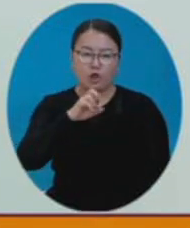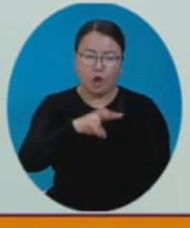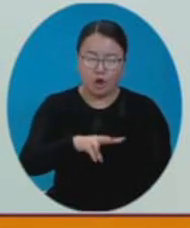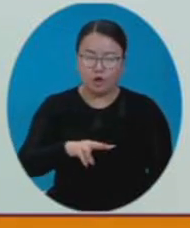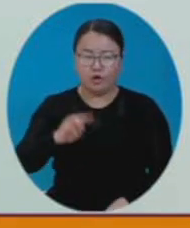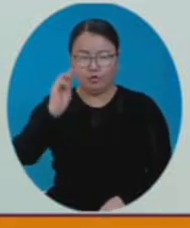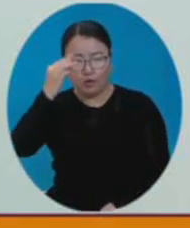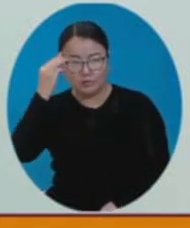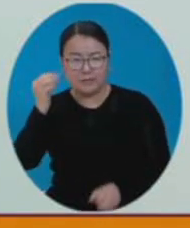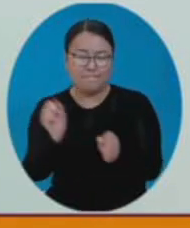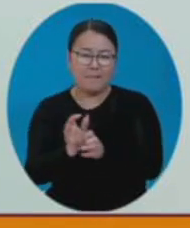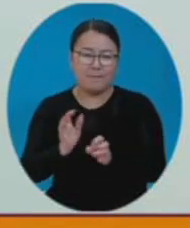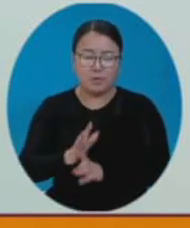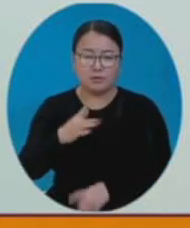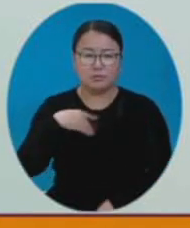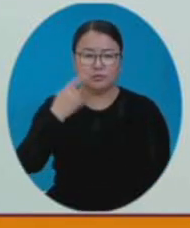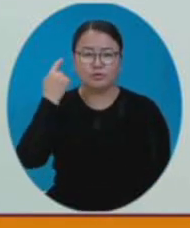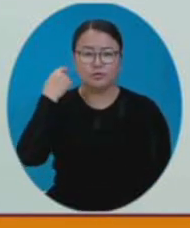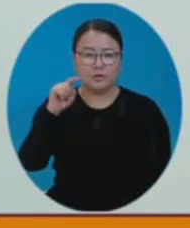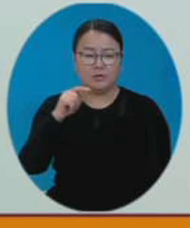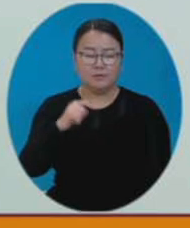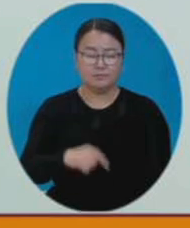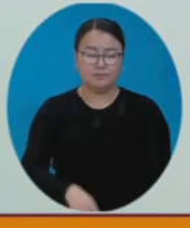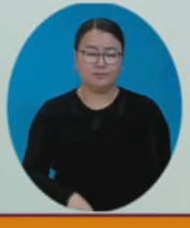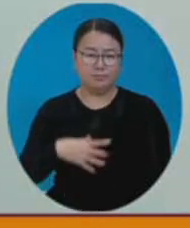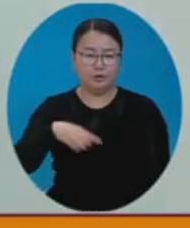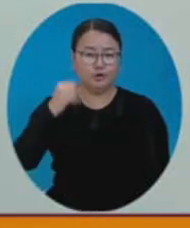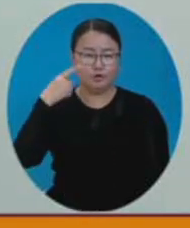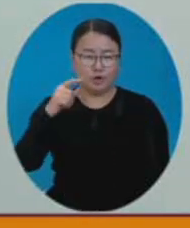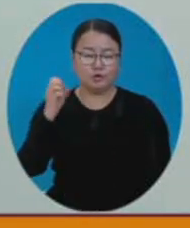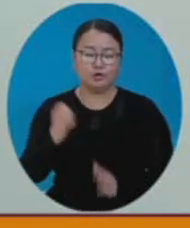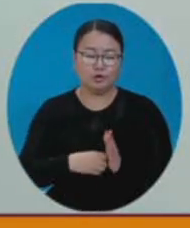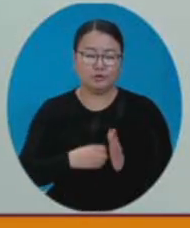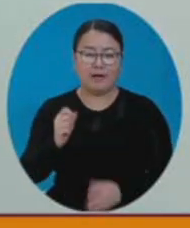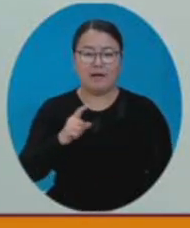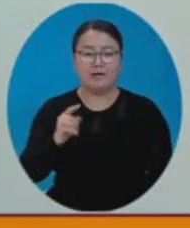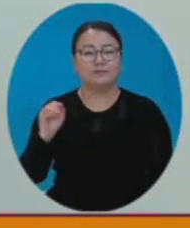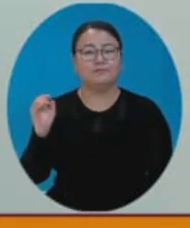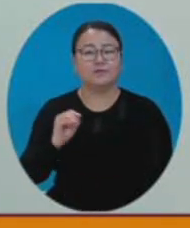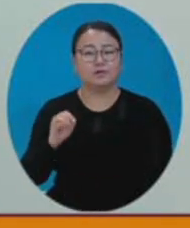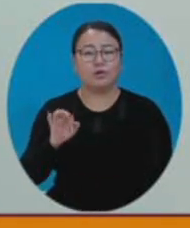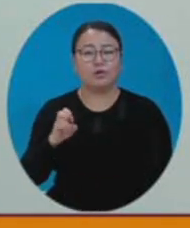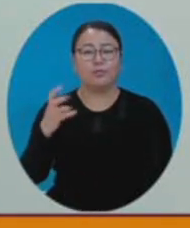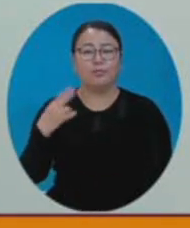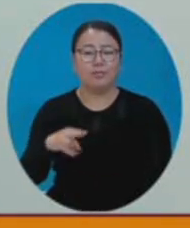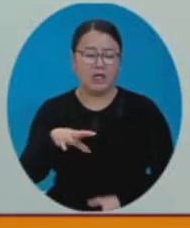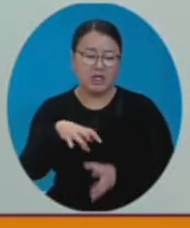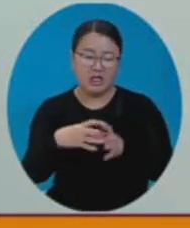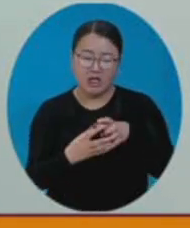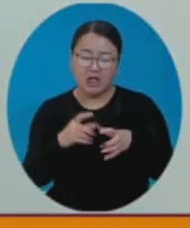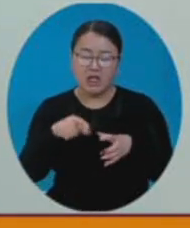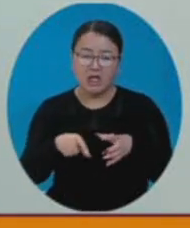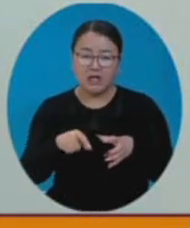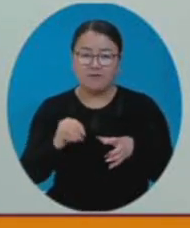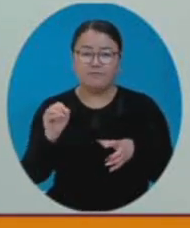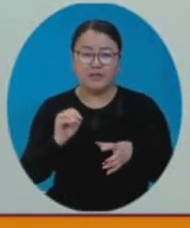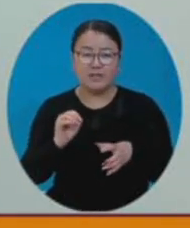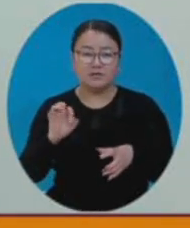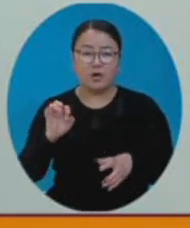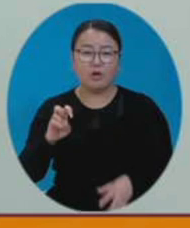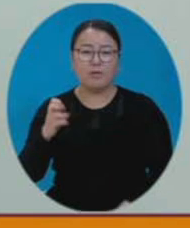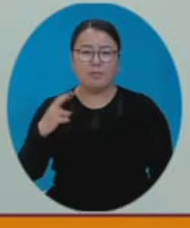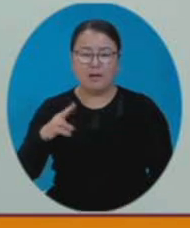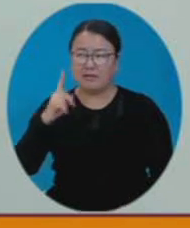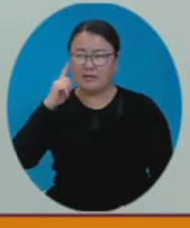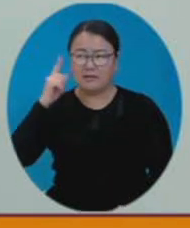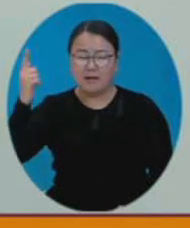бодлогыг зохион бид нэр зохиох ёстой. Азийн физикийн олимпиад гэдэг бол дэлхийн физикийн олимпиадаас чанга